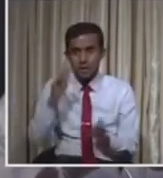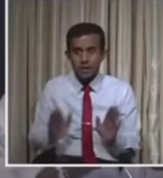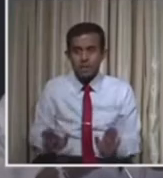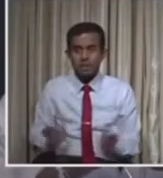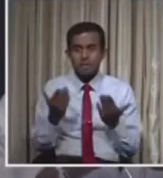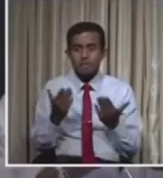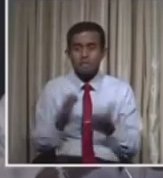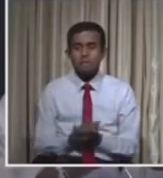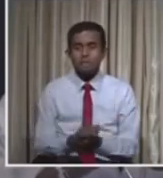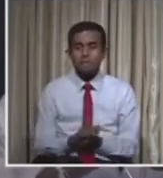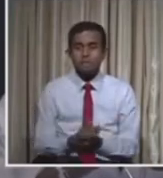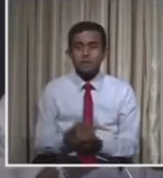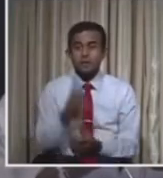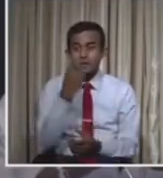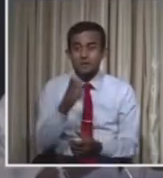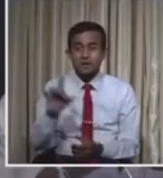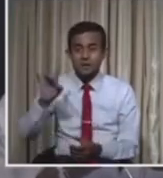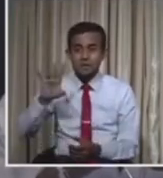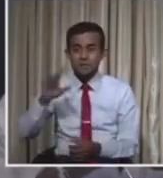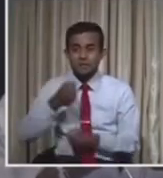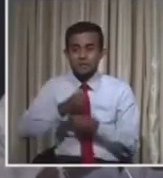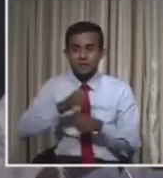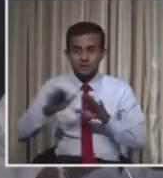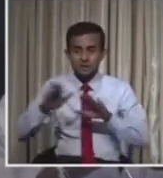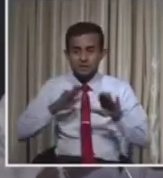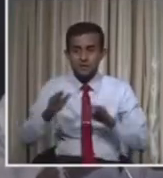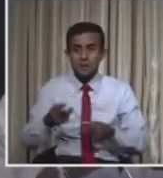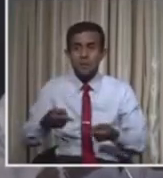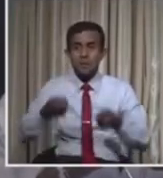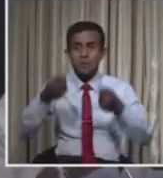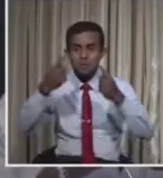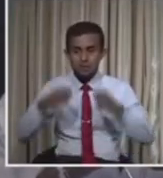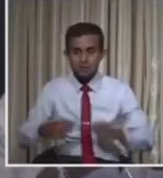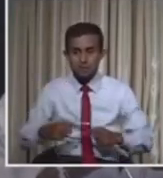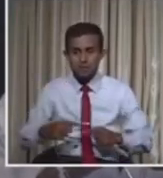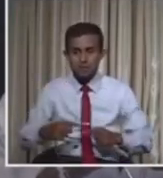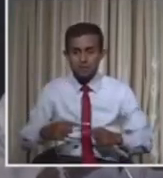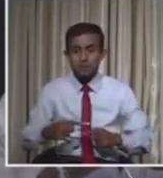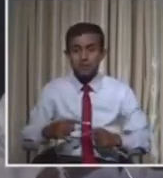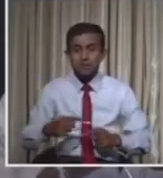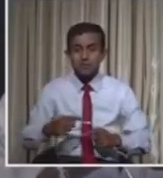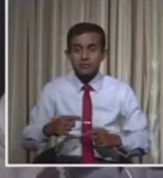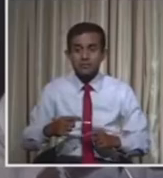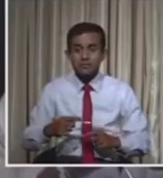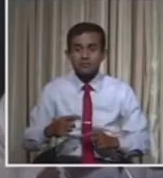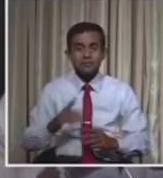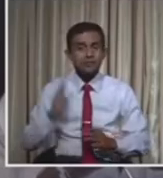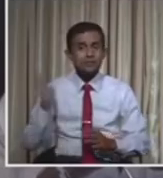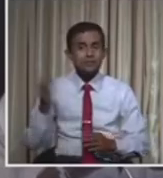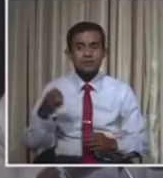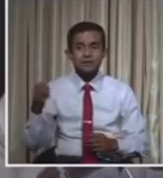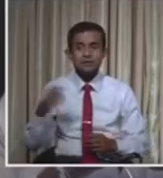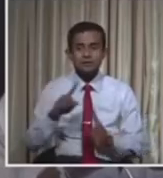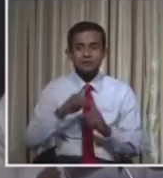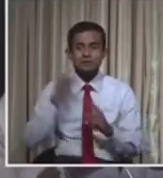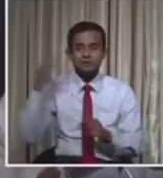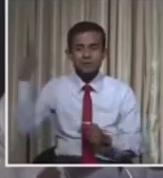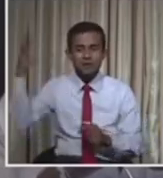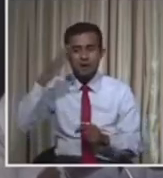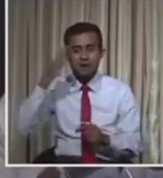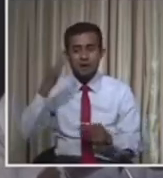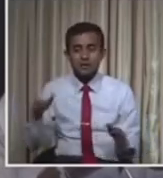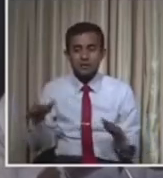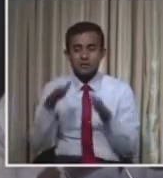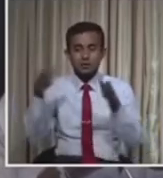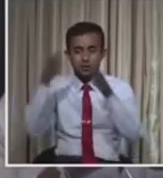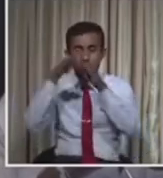එක 2015 යහපාලන ආණ්ඩුවෙන් පස්සේ මේක කිසි දවසක මේ සඳහිරු සෑය